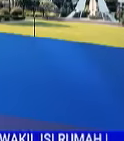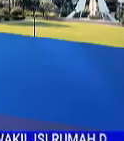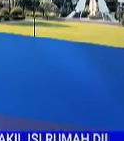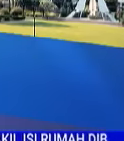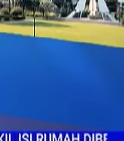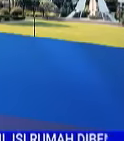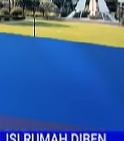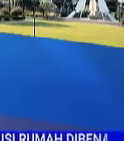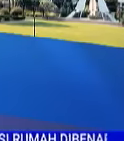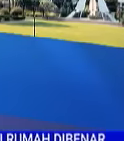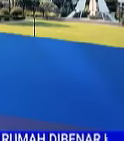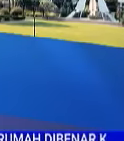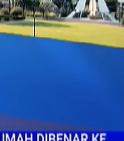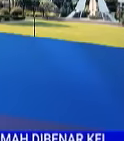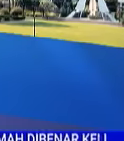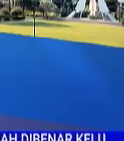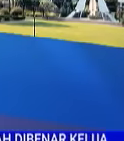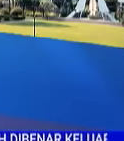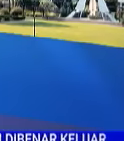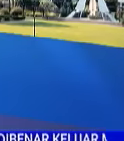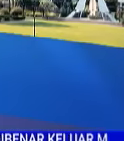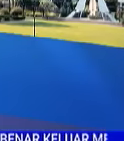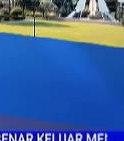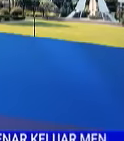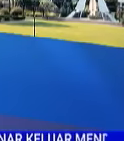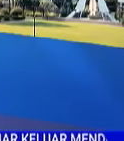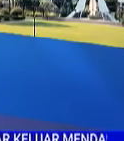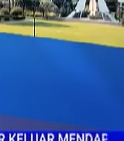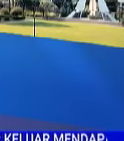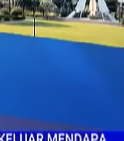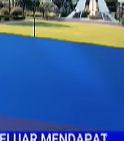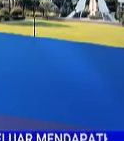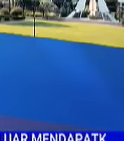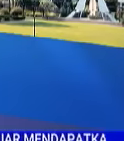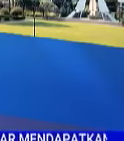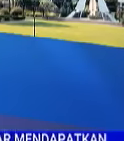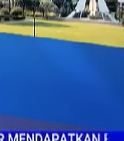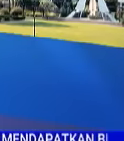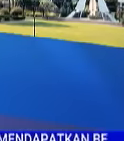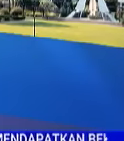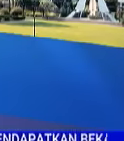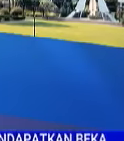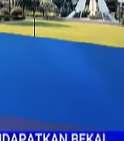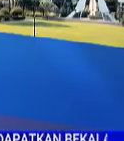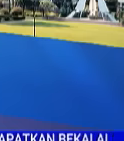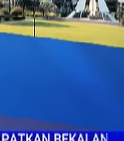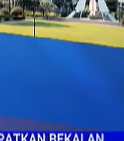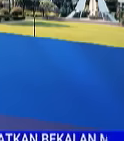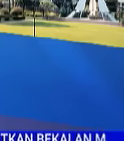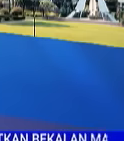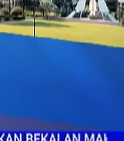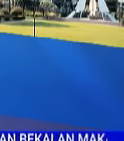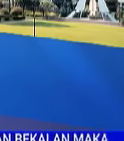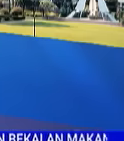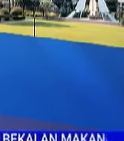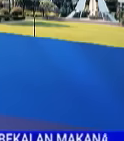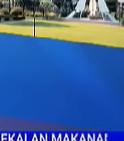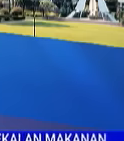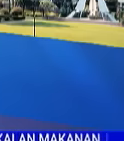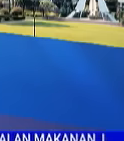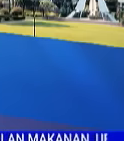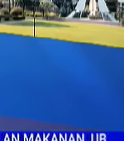Menteri Besar Datuk Sarani Muhammad hari ini merasmikan Majlis Pelancaran Bulan Kebangsaan dan Kibar Jalur Gemilang Negeri Perak